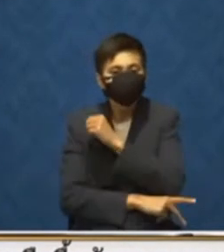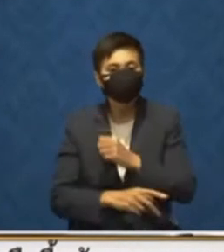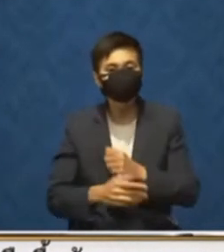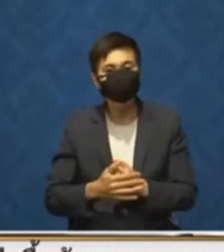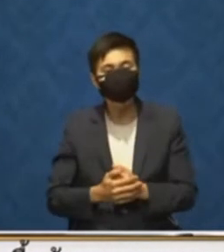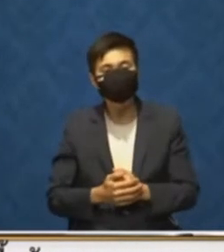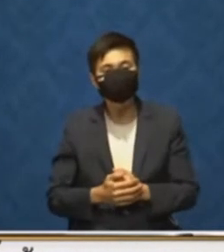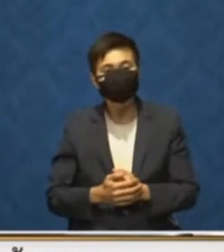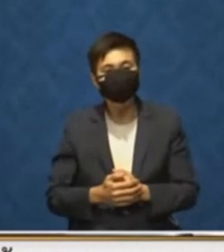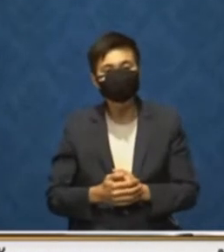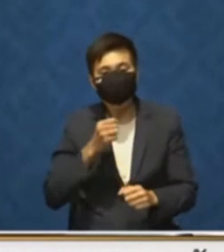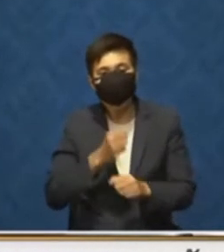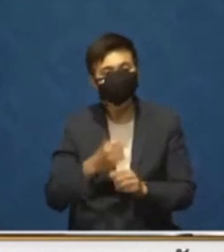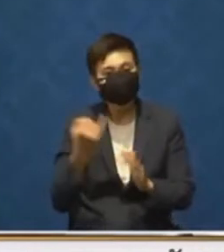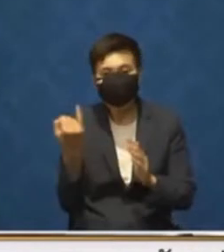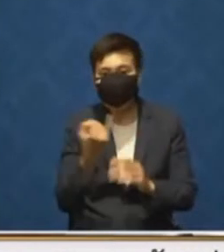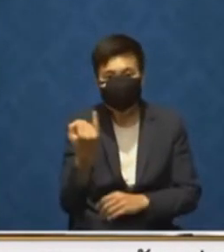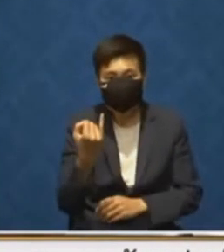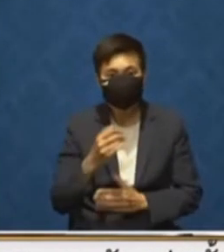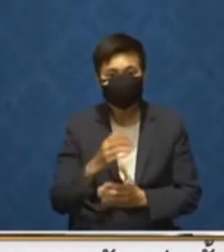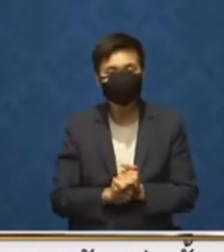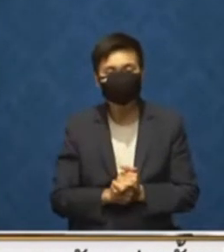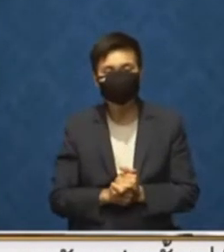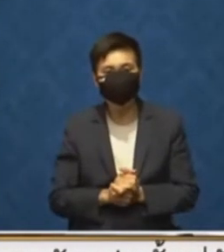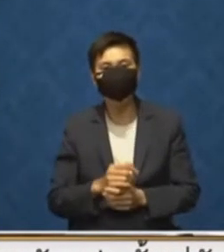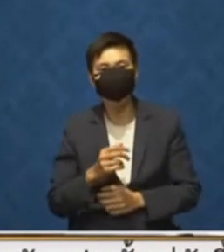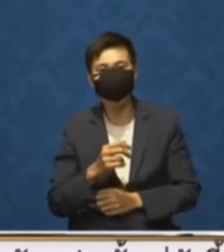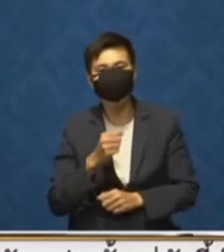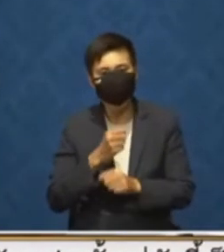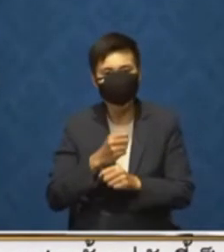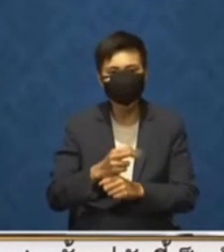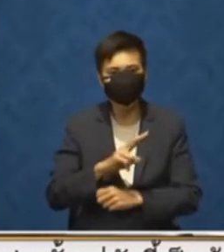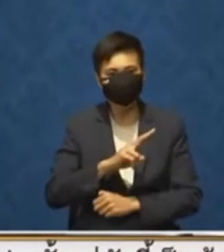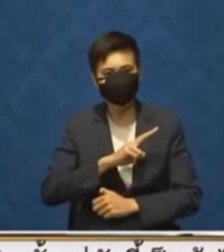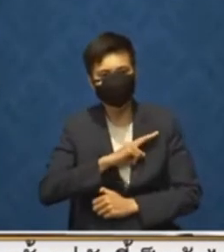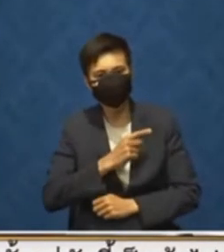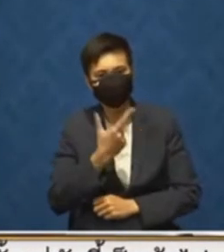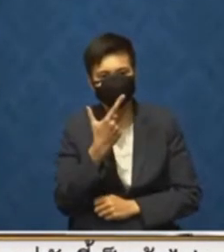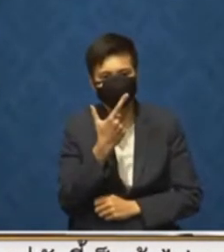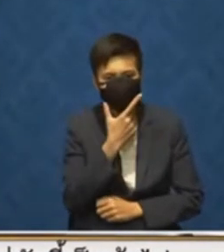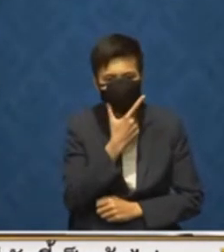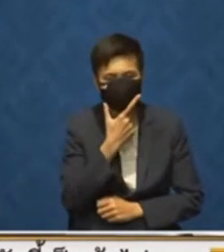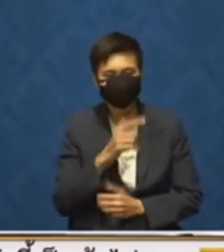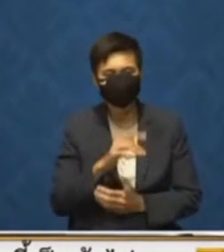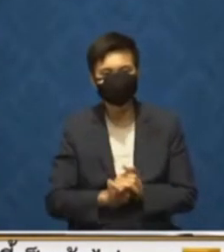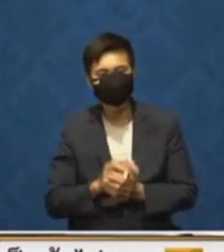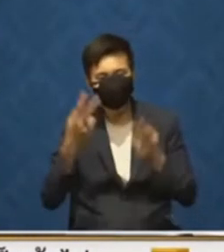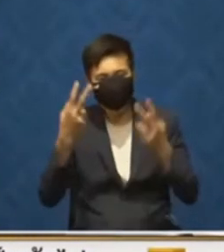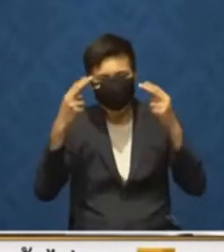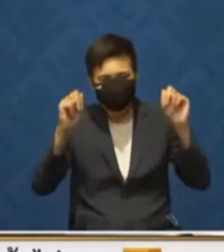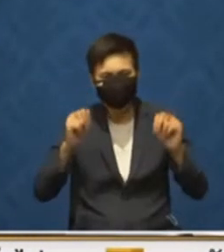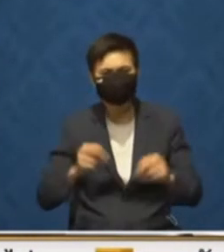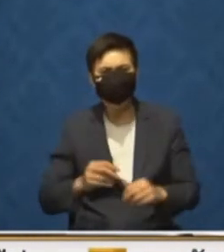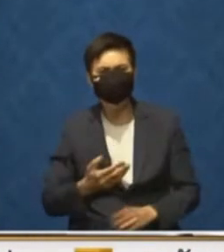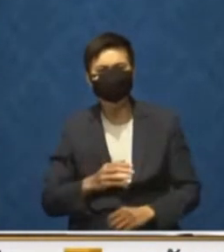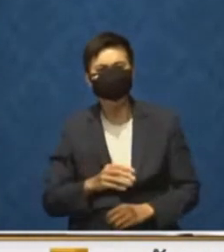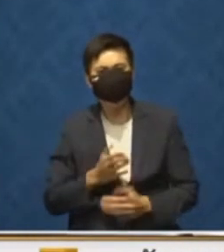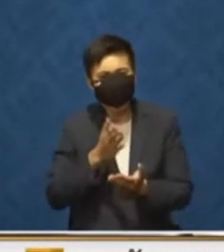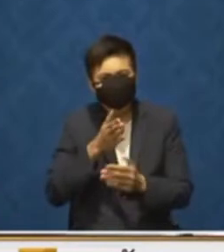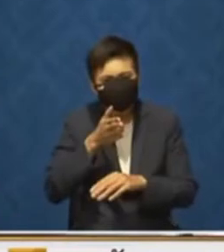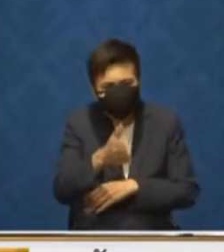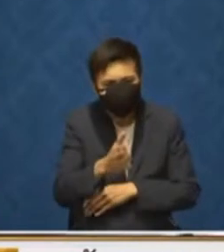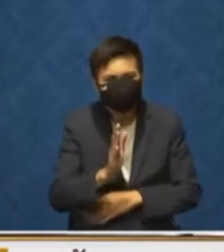อย่างกว้างขวางแล้วก็ทำหล่อโวทัยนายกเป็นคนซื่อสัตย์สุจริตก็ผมบอกไปครับ